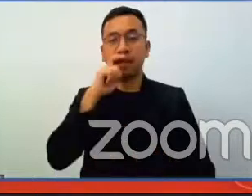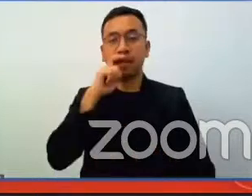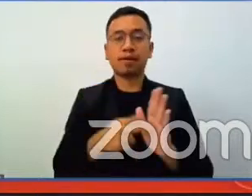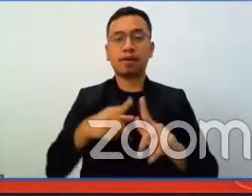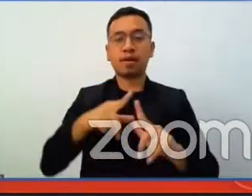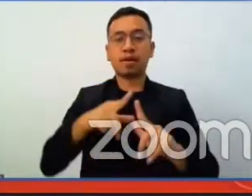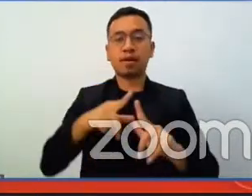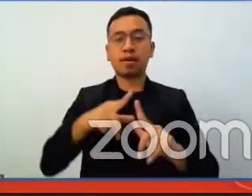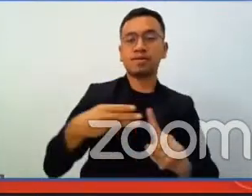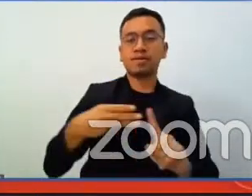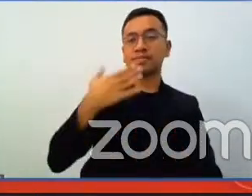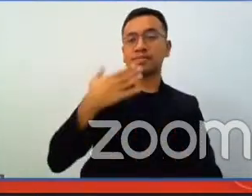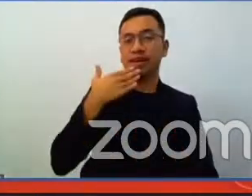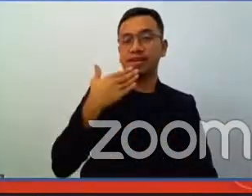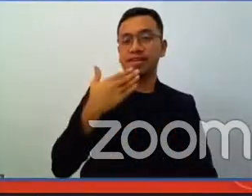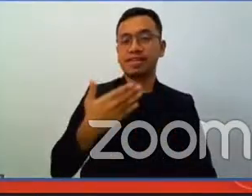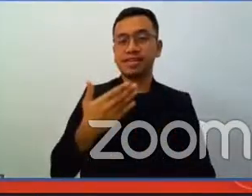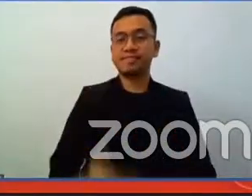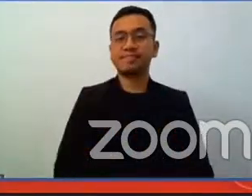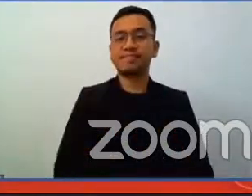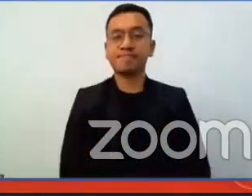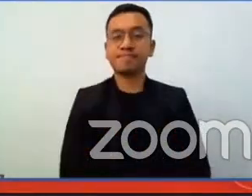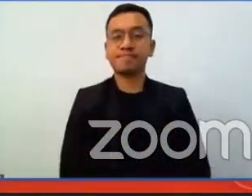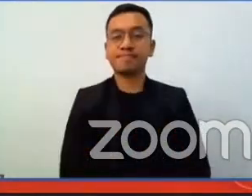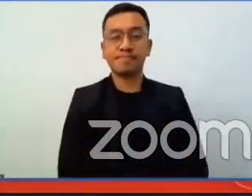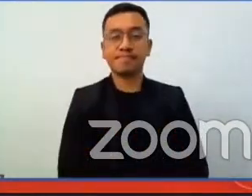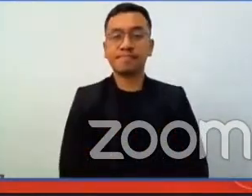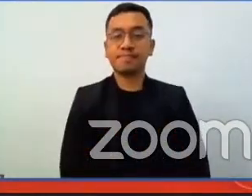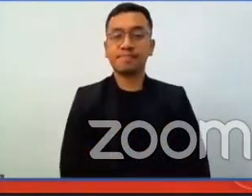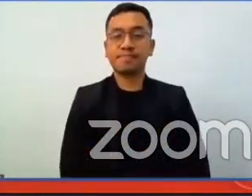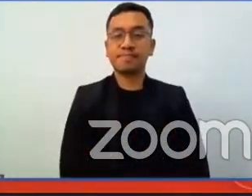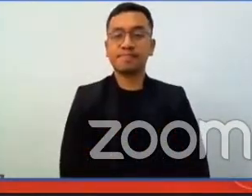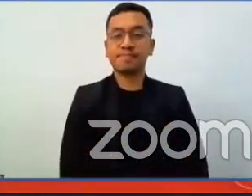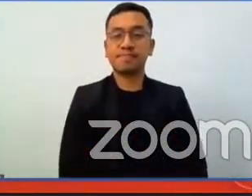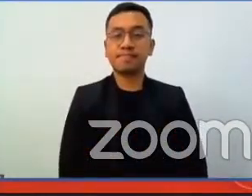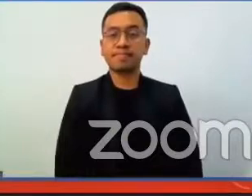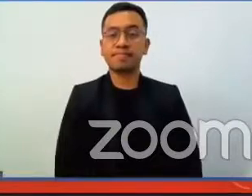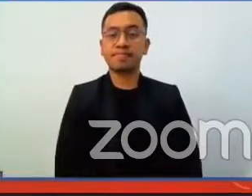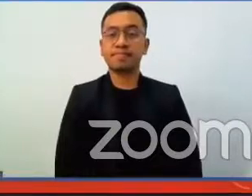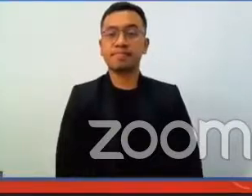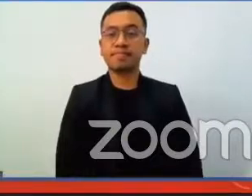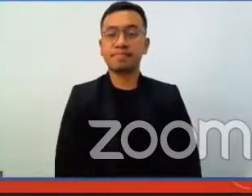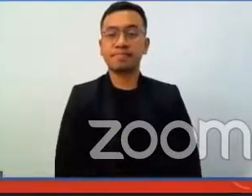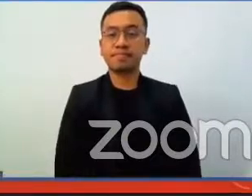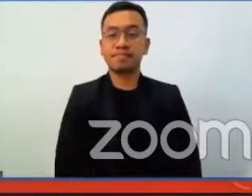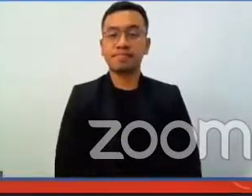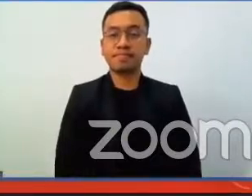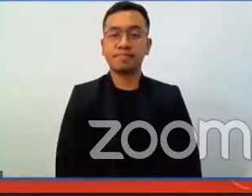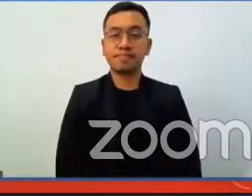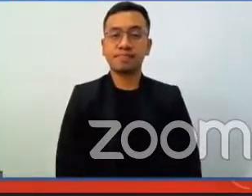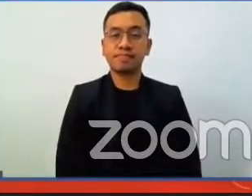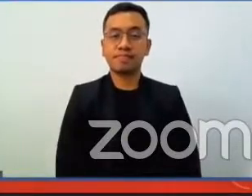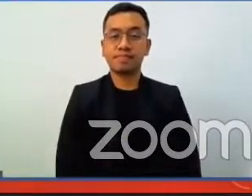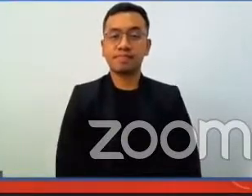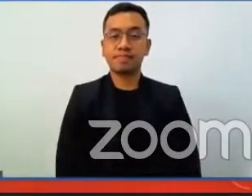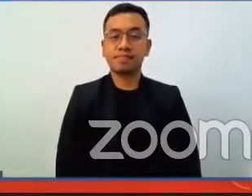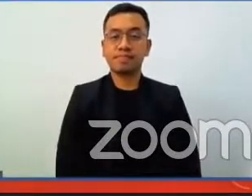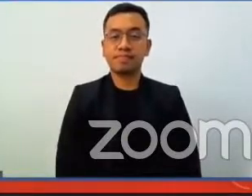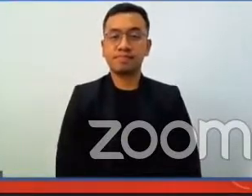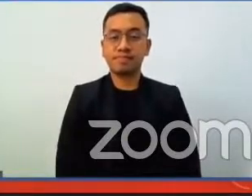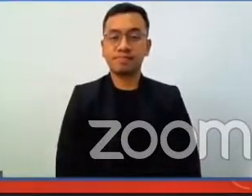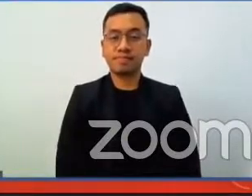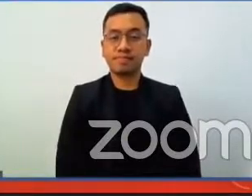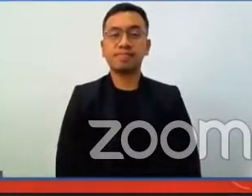dari peserta tadi. Sekali lagi kami ucapkan terima kasih Pak. Iya. Mohon maaf saya harus lift duluan